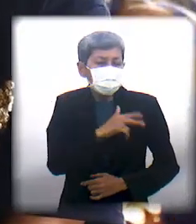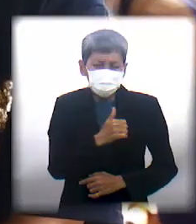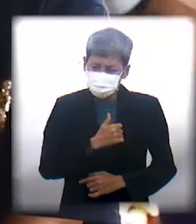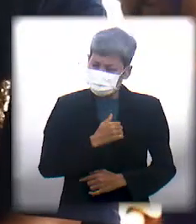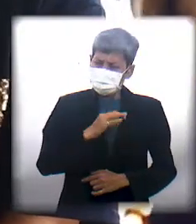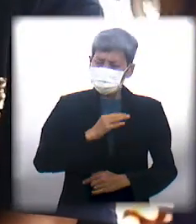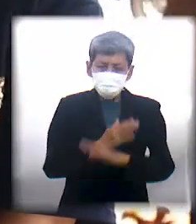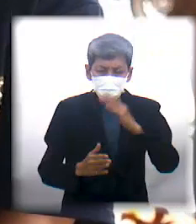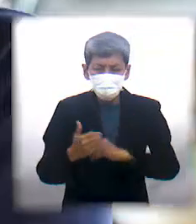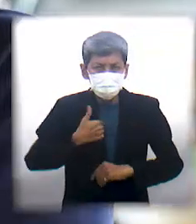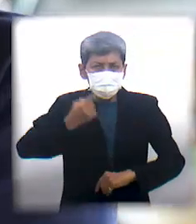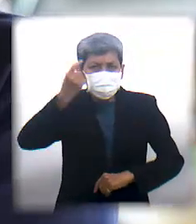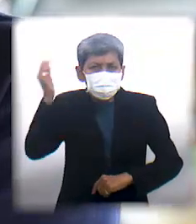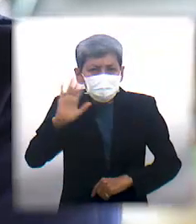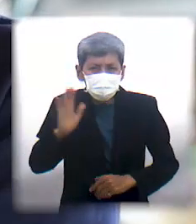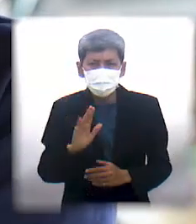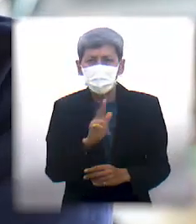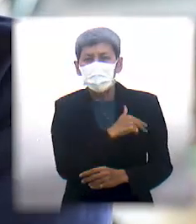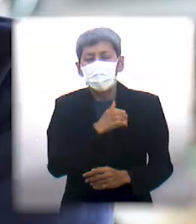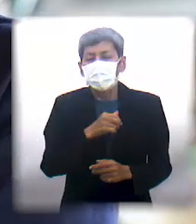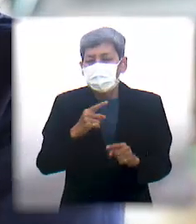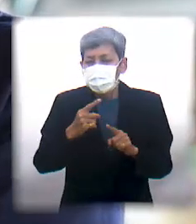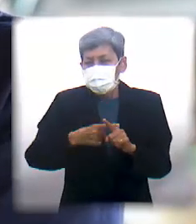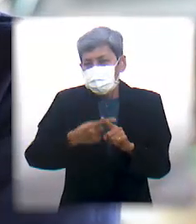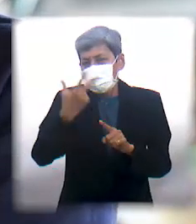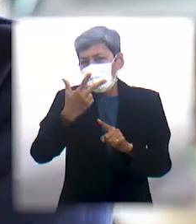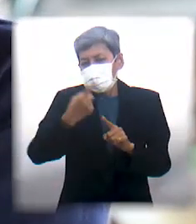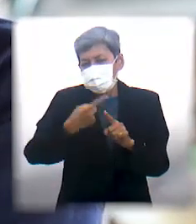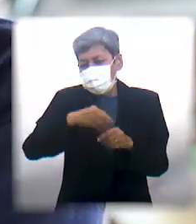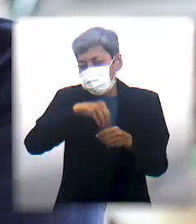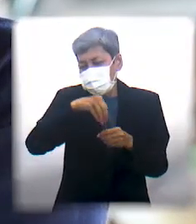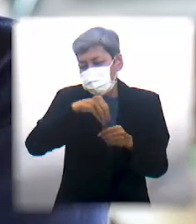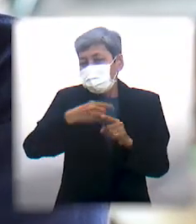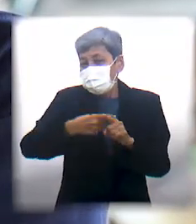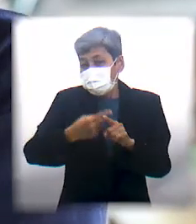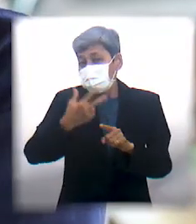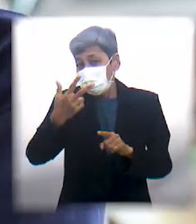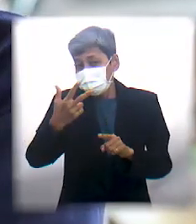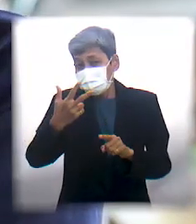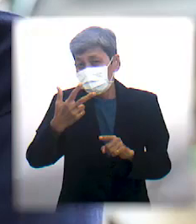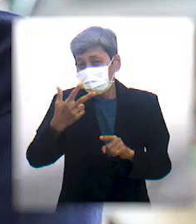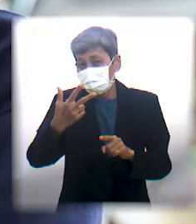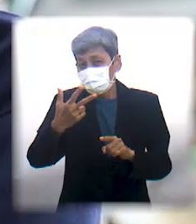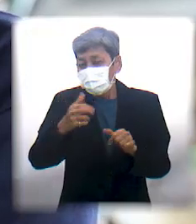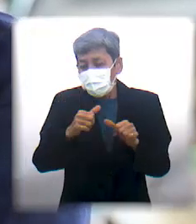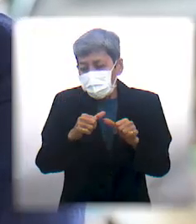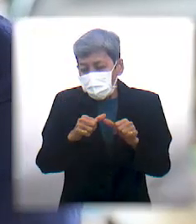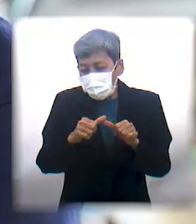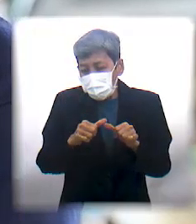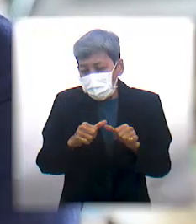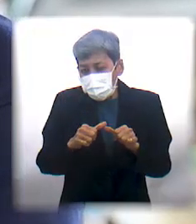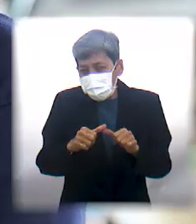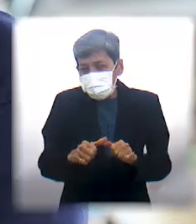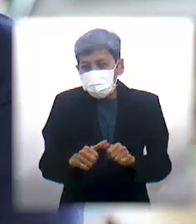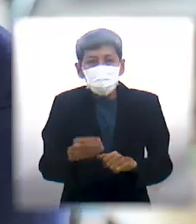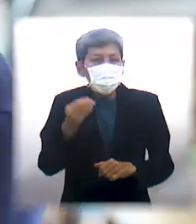ไปอ่ะแต่อยู่โรงพยาบาลก็3 เดือนฝ่าก็อยู่ด้วยตลอดเลย